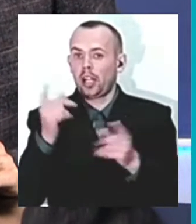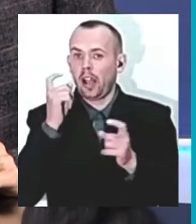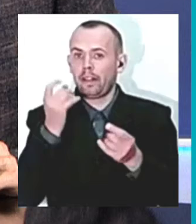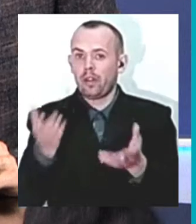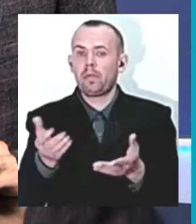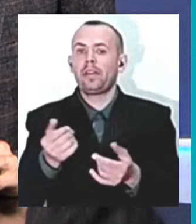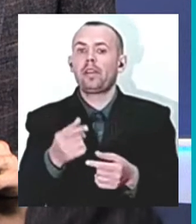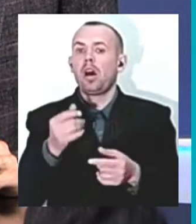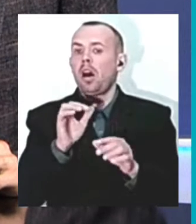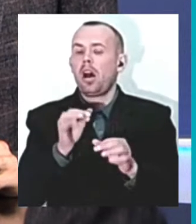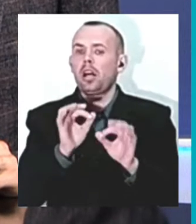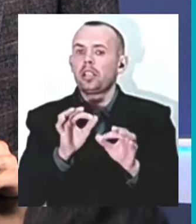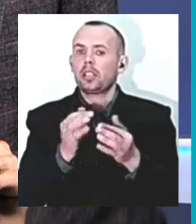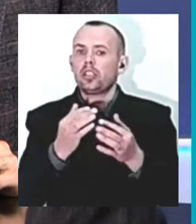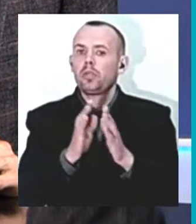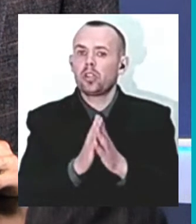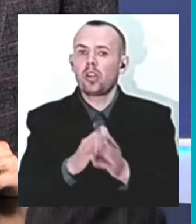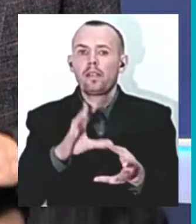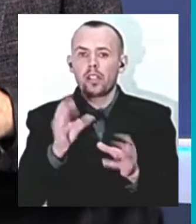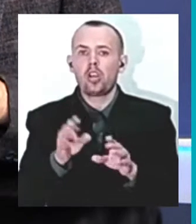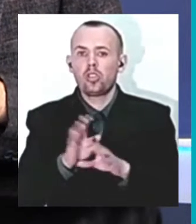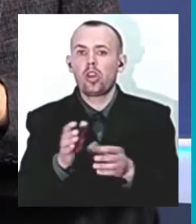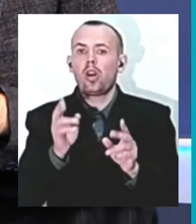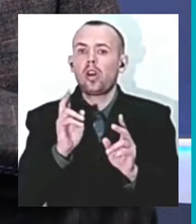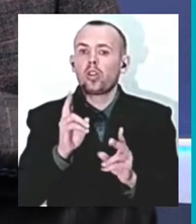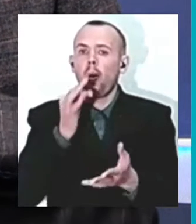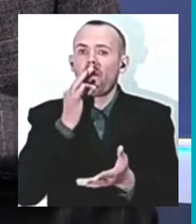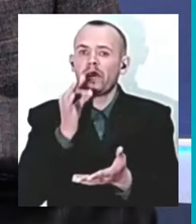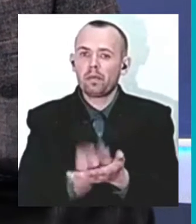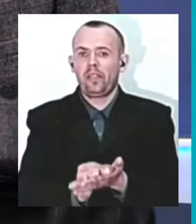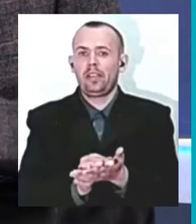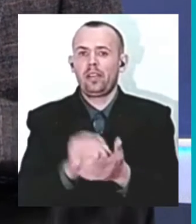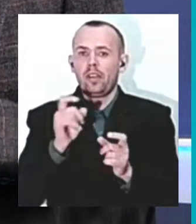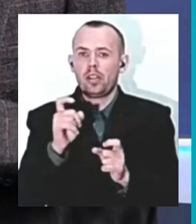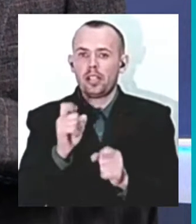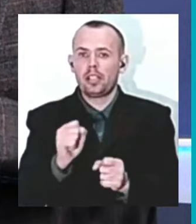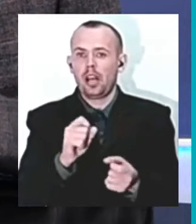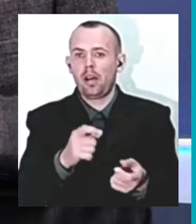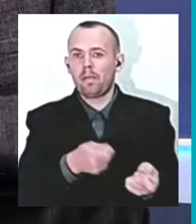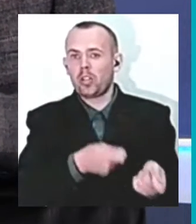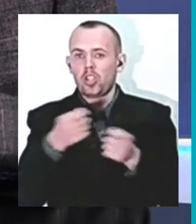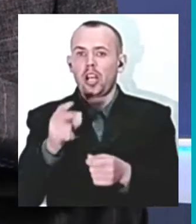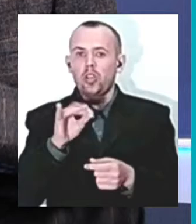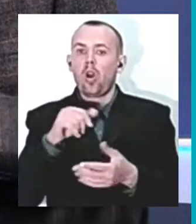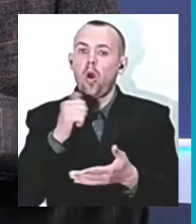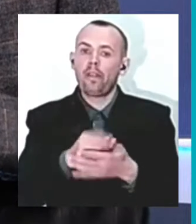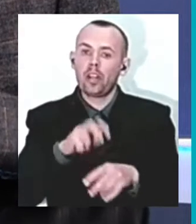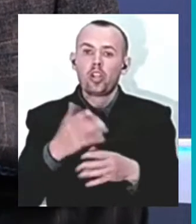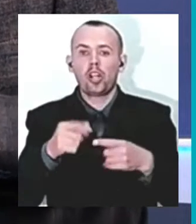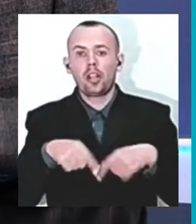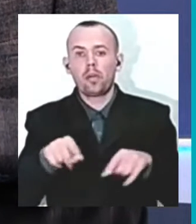ласка, все ж таки, хто відповідальний за постачання кисню, головний лікар чи департамент, яку вони між